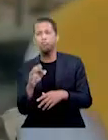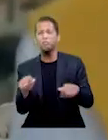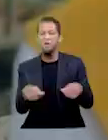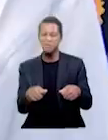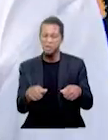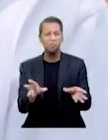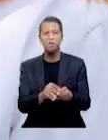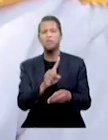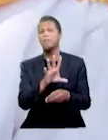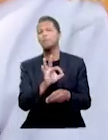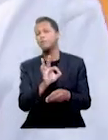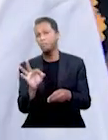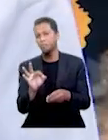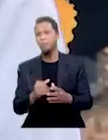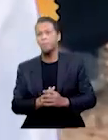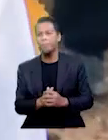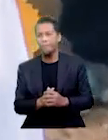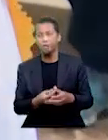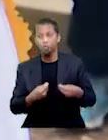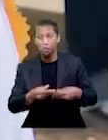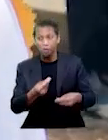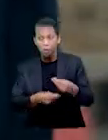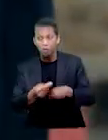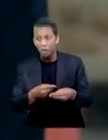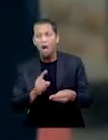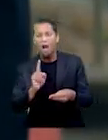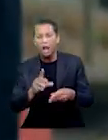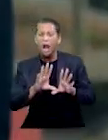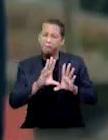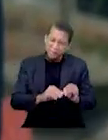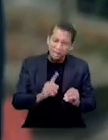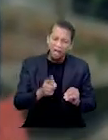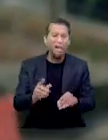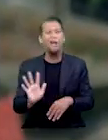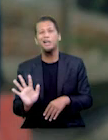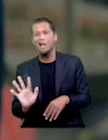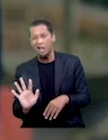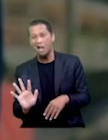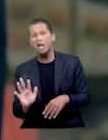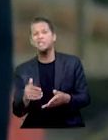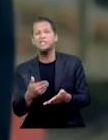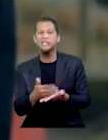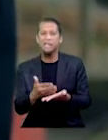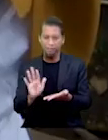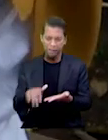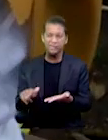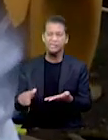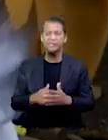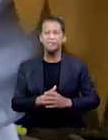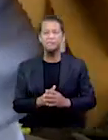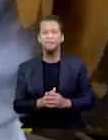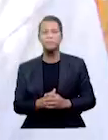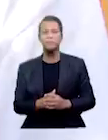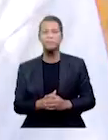Pak. Habis? Ya, namanya dagang, Pak. Ada habis, ada enggak. Ya, mudah-mudahan nanti kalau sudah dapat gerobak Perindo, makin